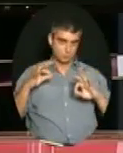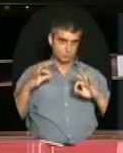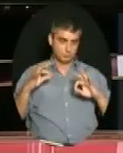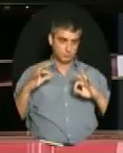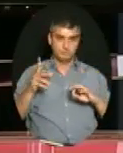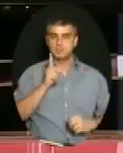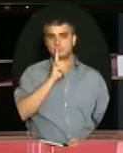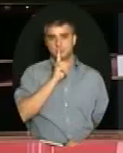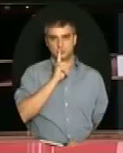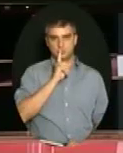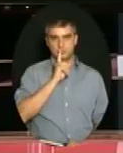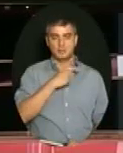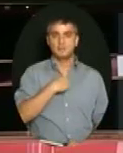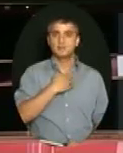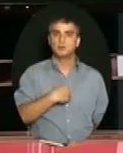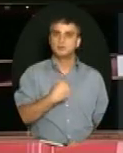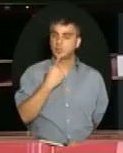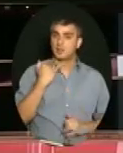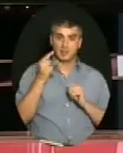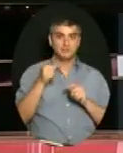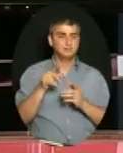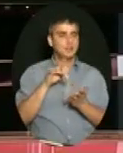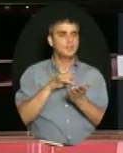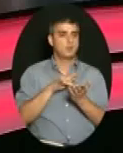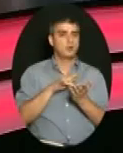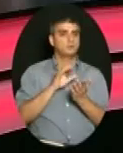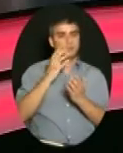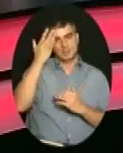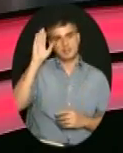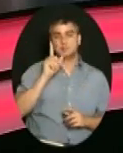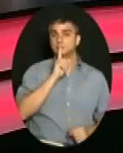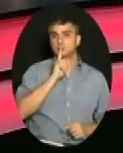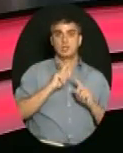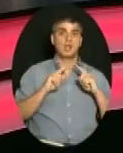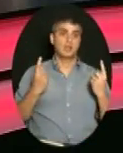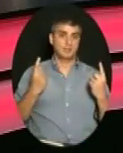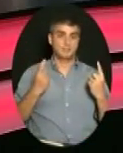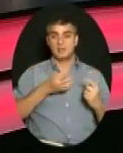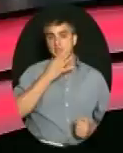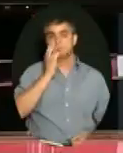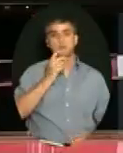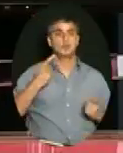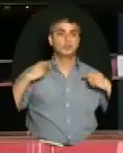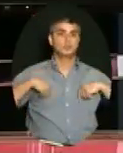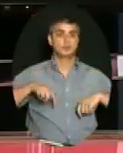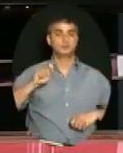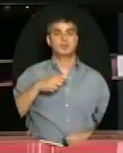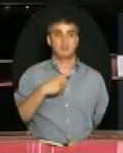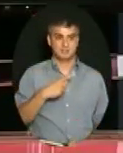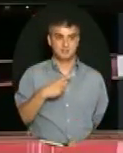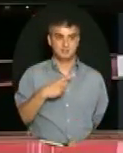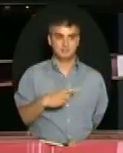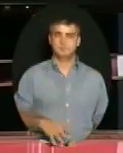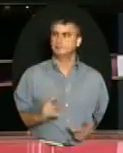מאשר בשתיקה. ואני רוצה להביא את זה למקום של התעלמות ושתיקה אחרים, בנאומו של יושב ראש הכנסת.